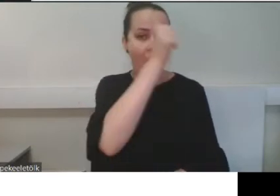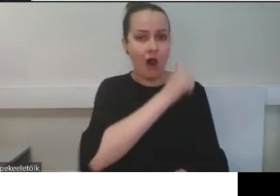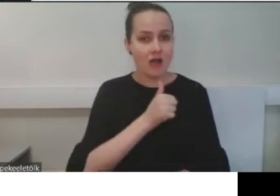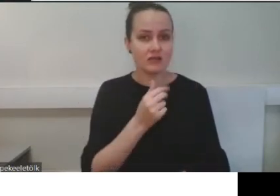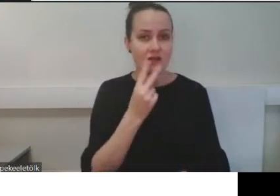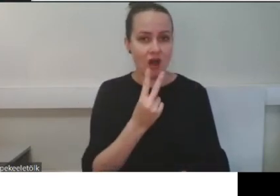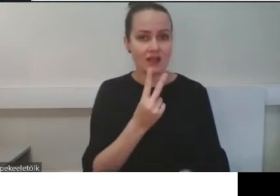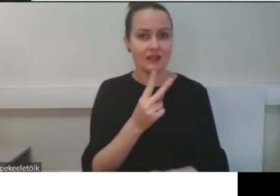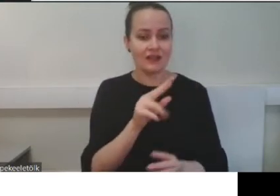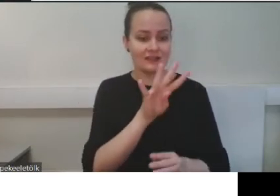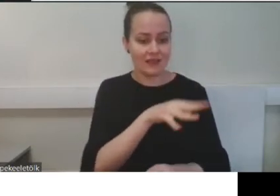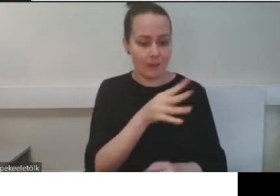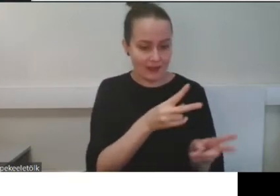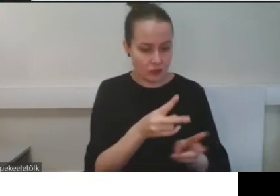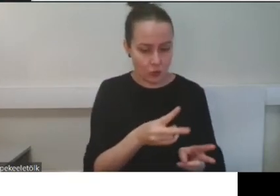lastekaitse ,